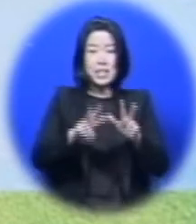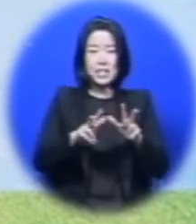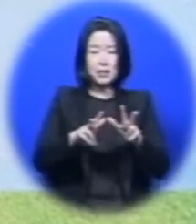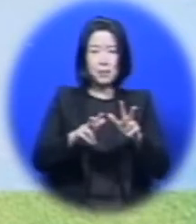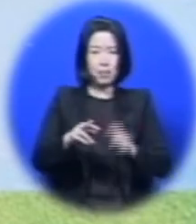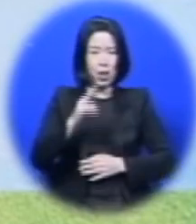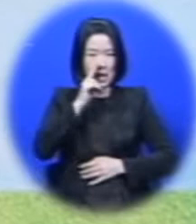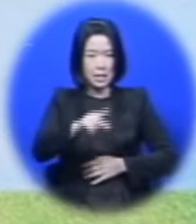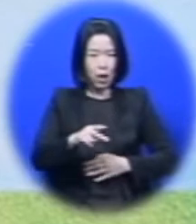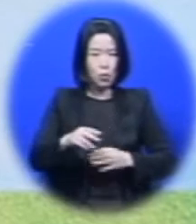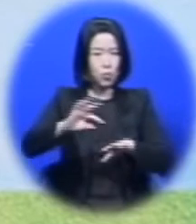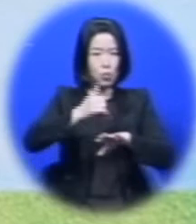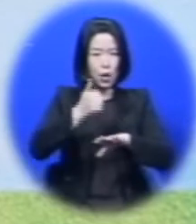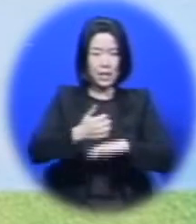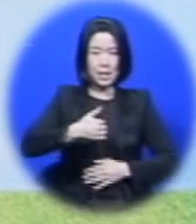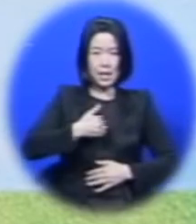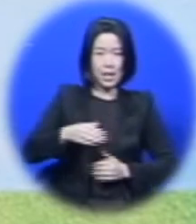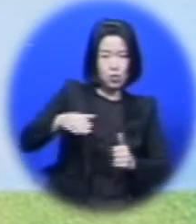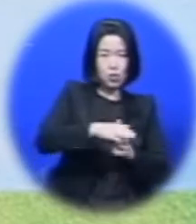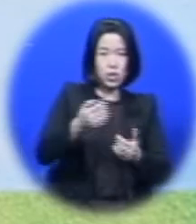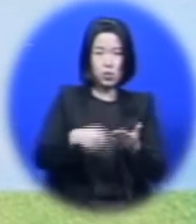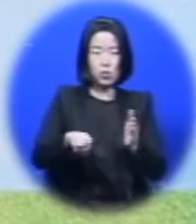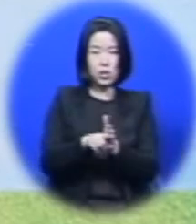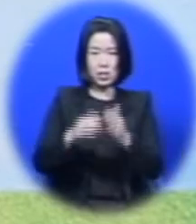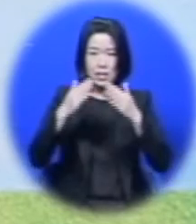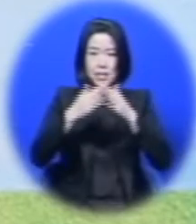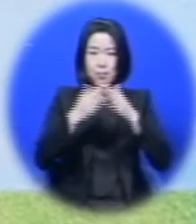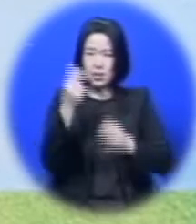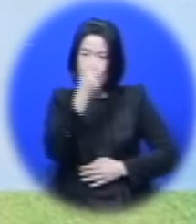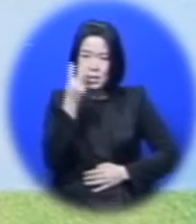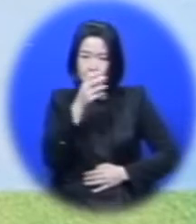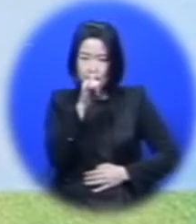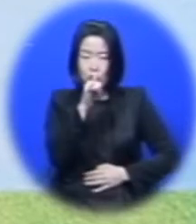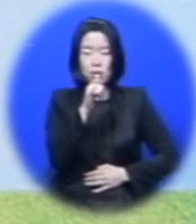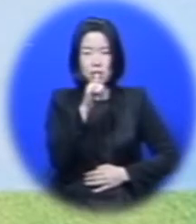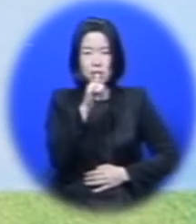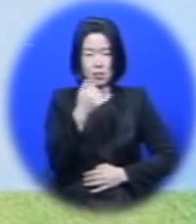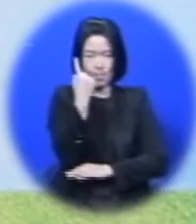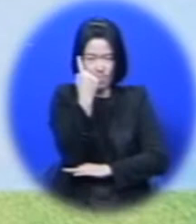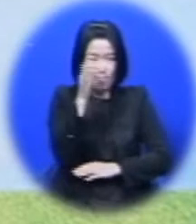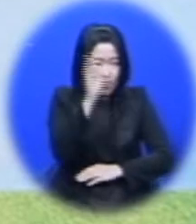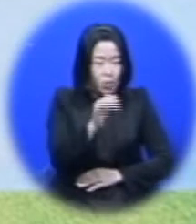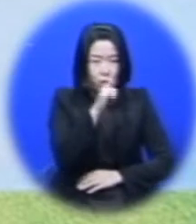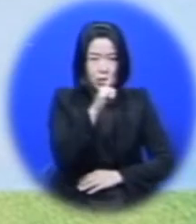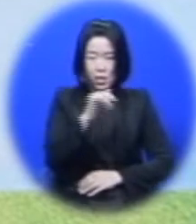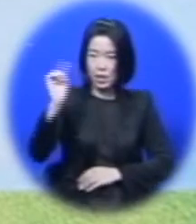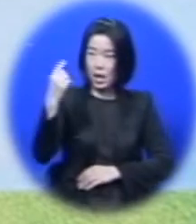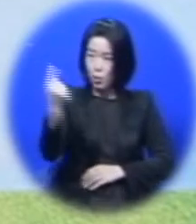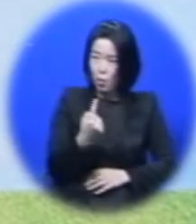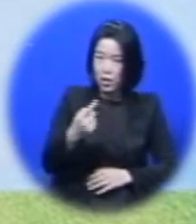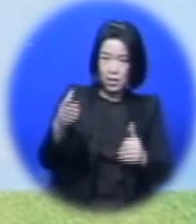왕이 자기를 죽이려고 자기 집을 지키고 있습니다. 다윗이 이제 집으로 들어오면 다윗을 잡아